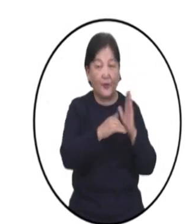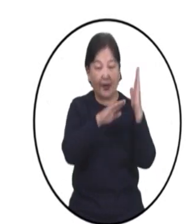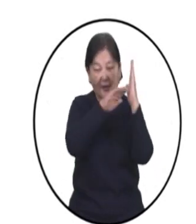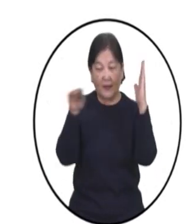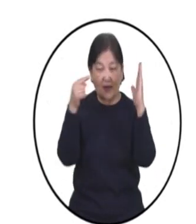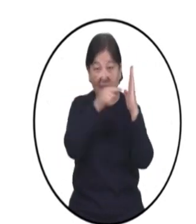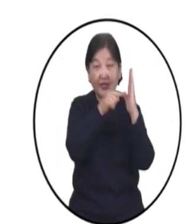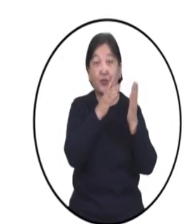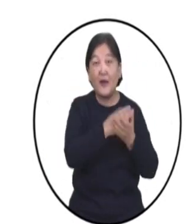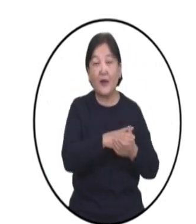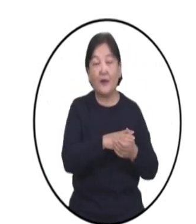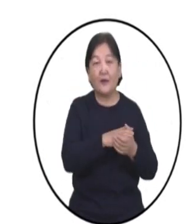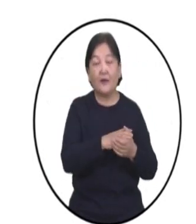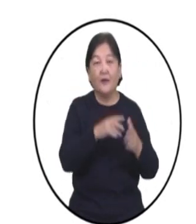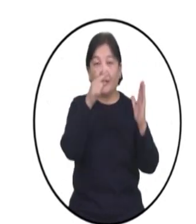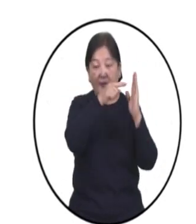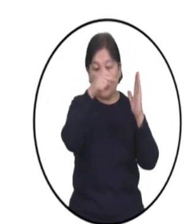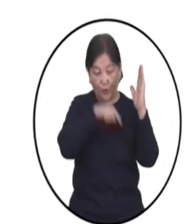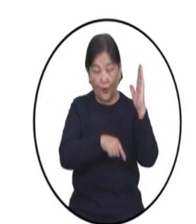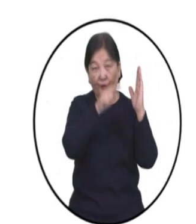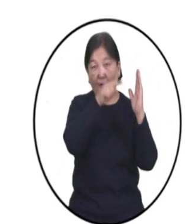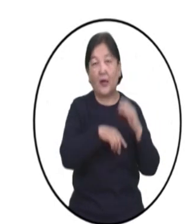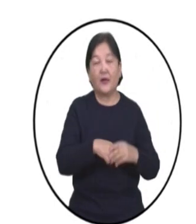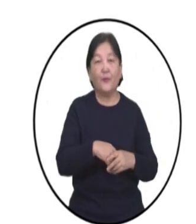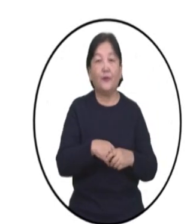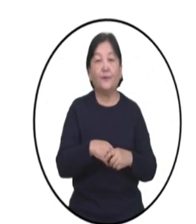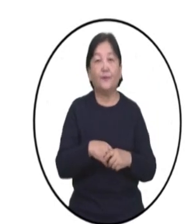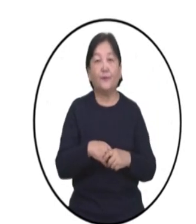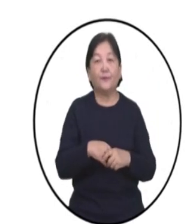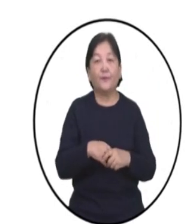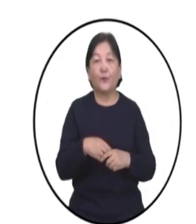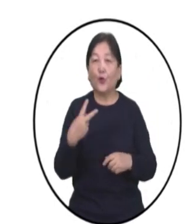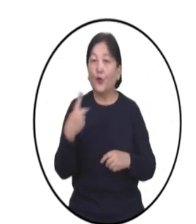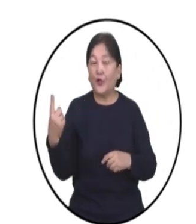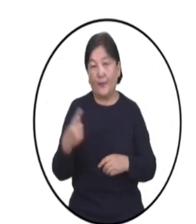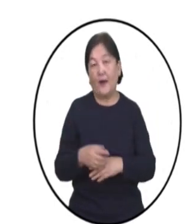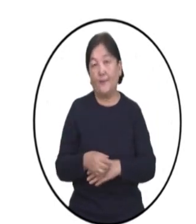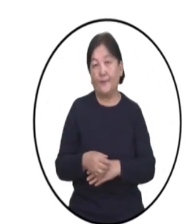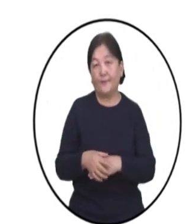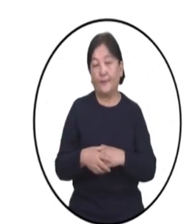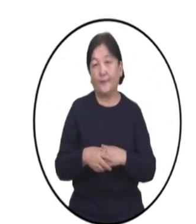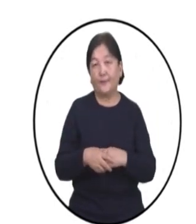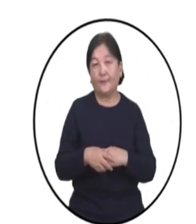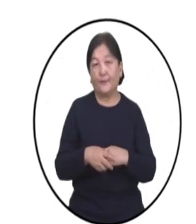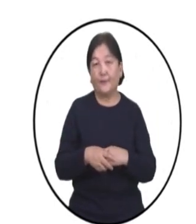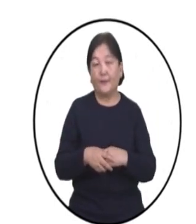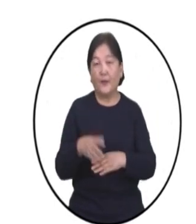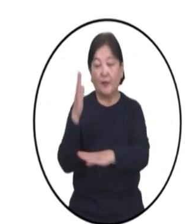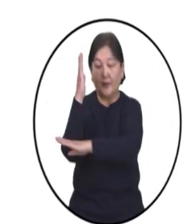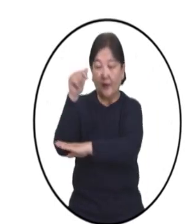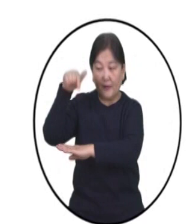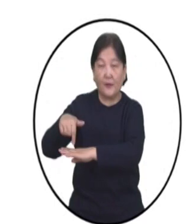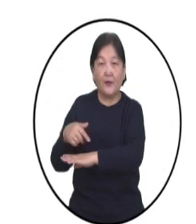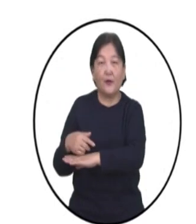байна. За, дээд доод кавертэлүүдийг олъё. Тэгвэл эндээс доод кавертэл нь бол 21 гэдэг утга харгалзаж байна. Дээд кавертэл нь